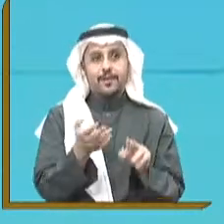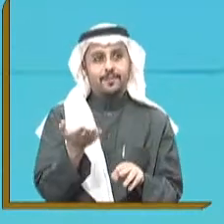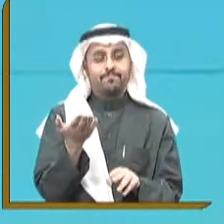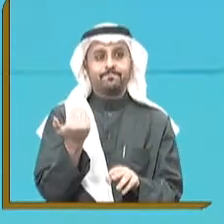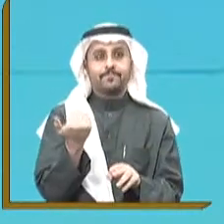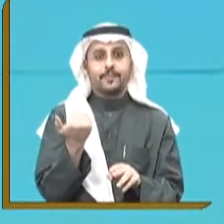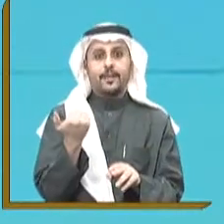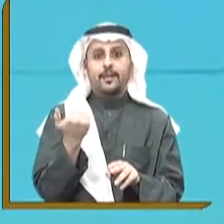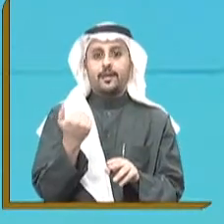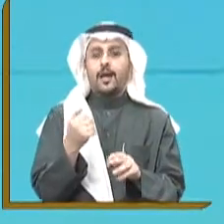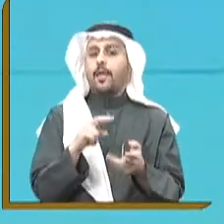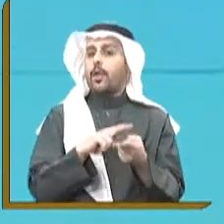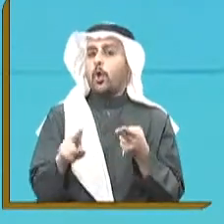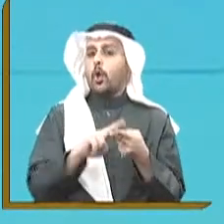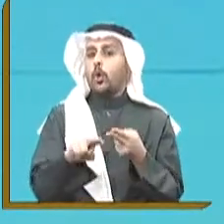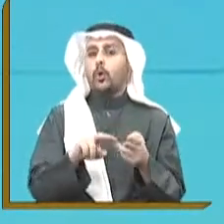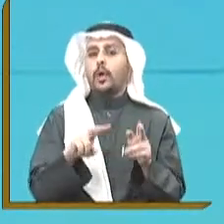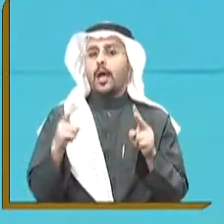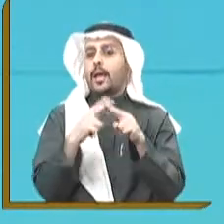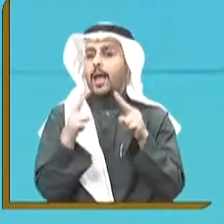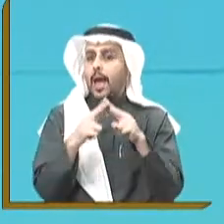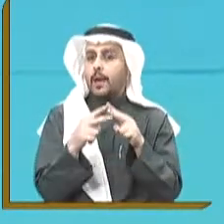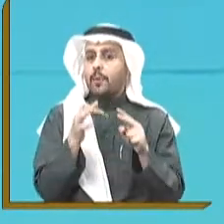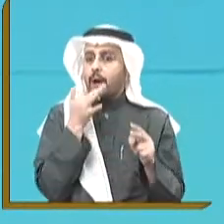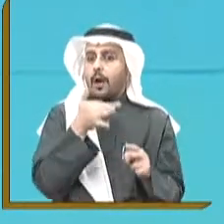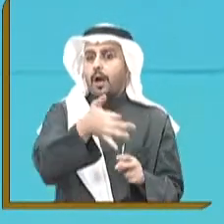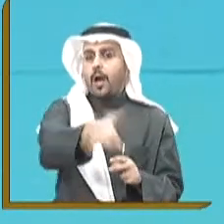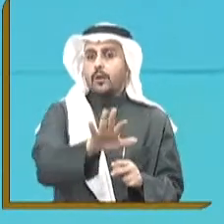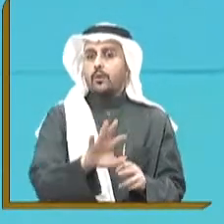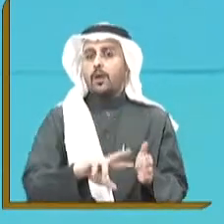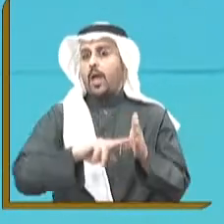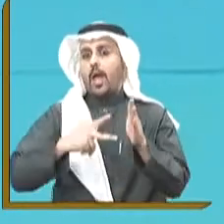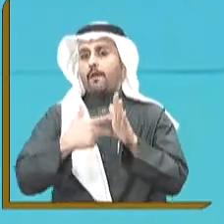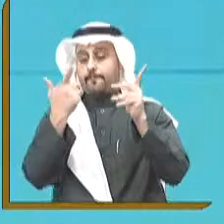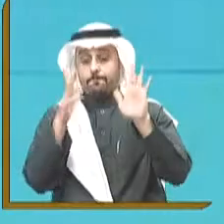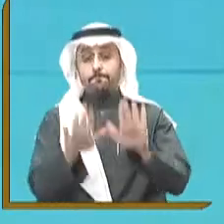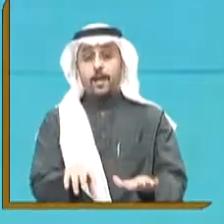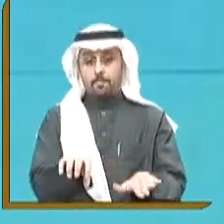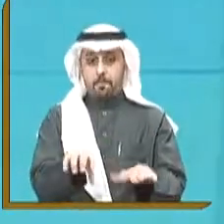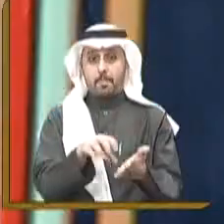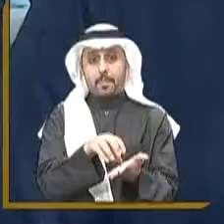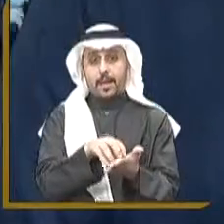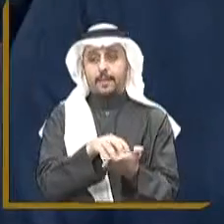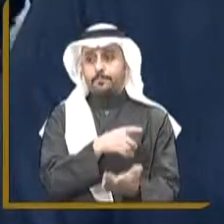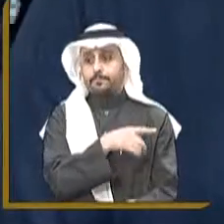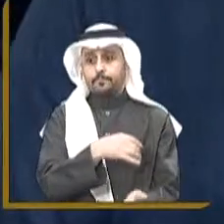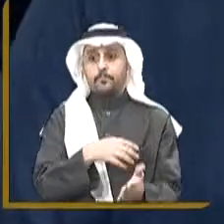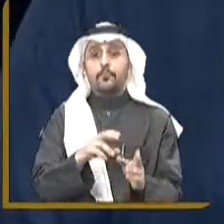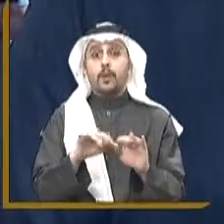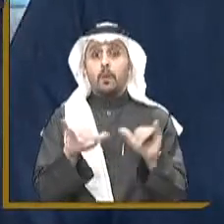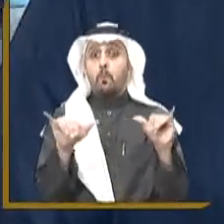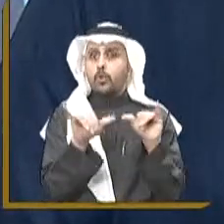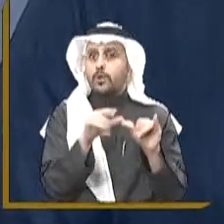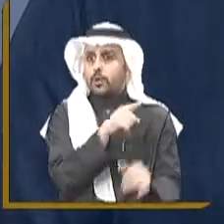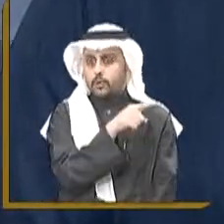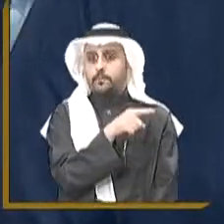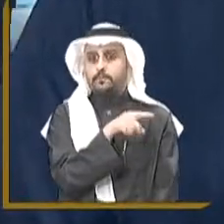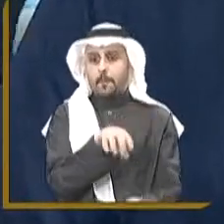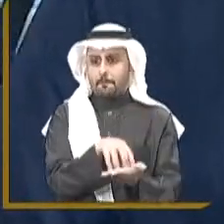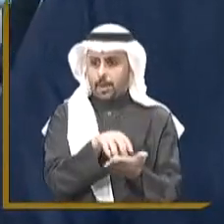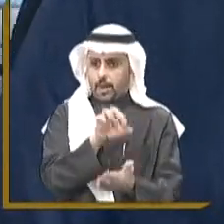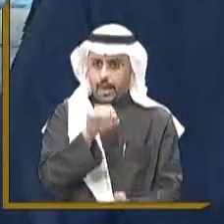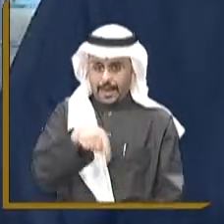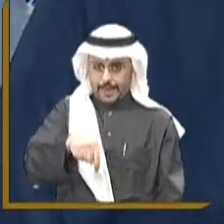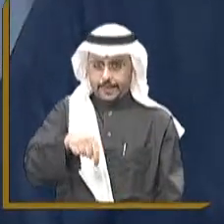شعار حلول تكاملية لطاقة مستدامة. ينضم إلينا من مقر المنتدى زميل سليمان الجبر. زميل